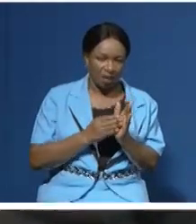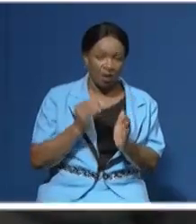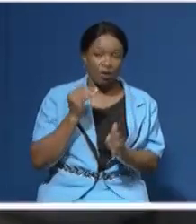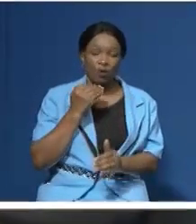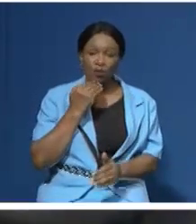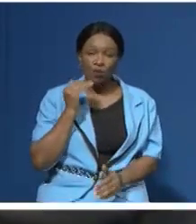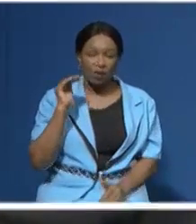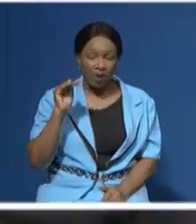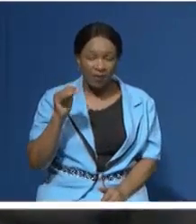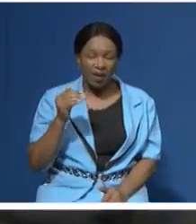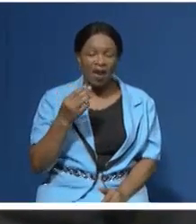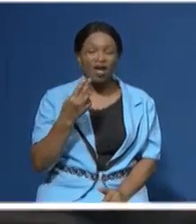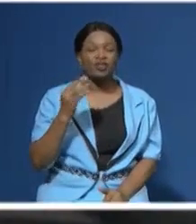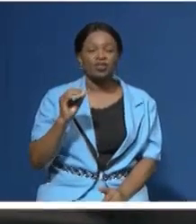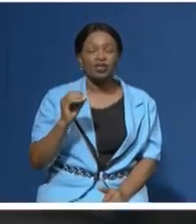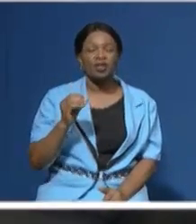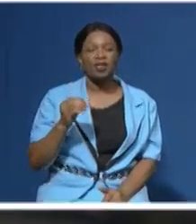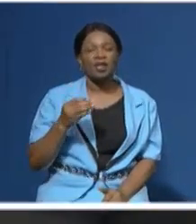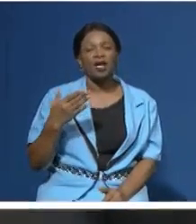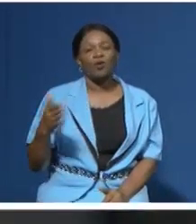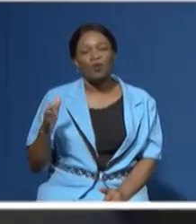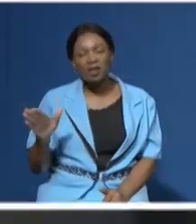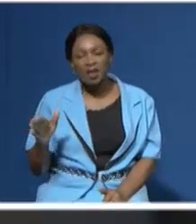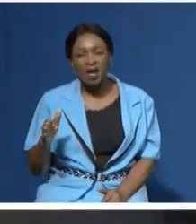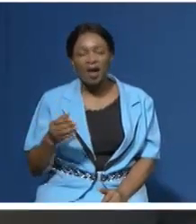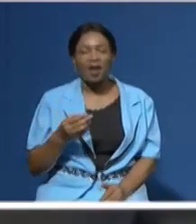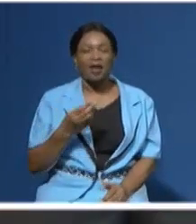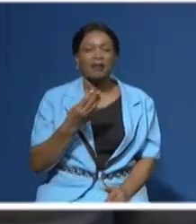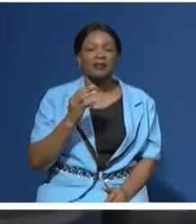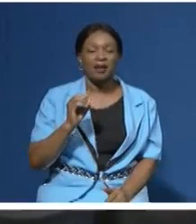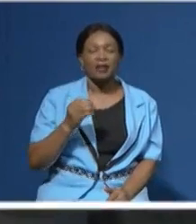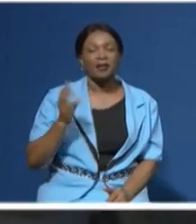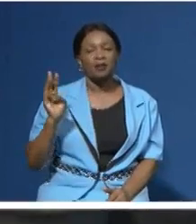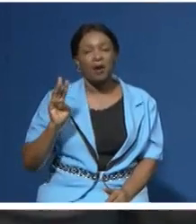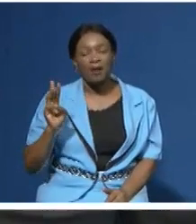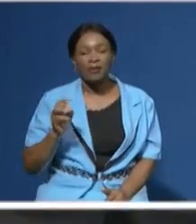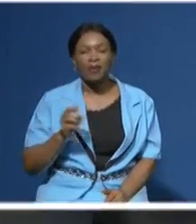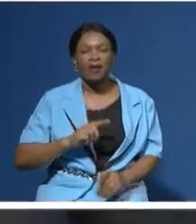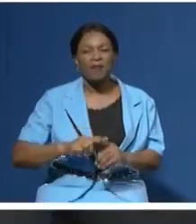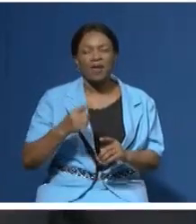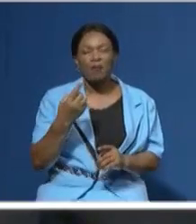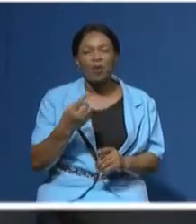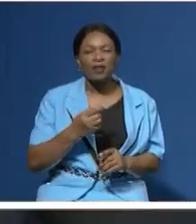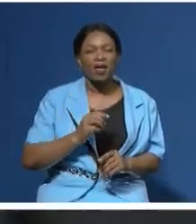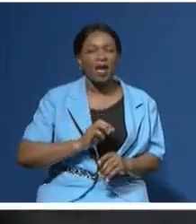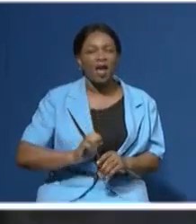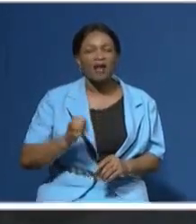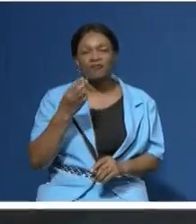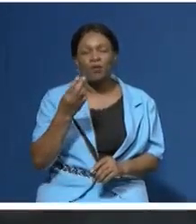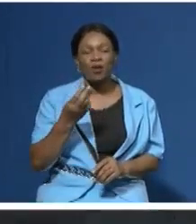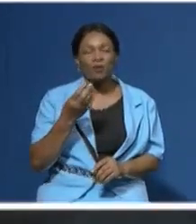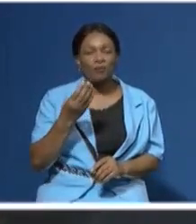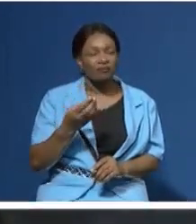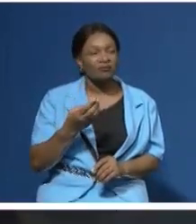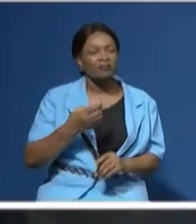kulia, 30 itakwenda zaidi, 100 itakwenda wapi? Kwa hiyo namba zile kama 100, 1000, milioni 1 zinaonekana ziko mbali.